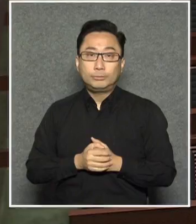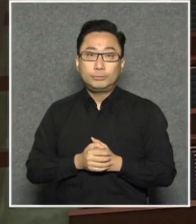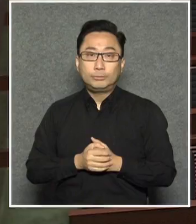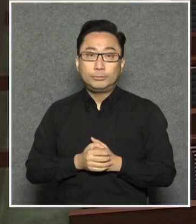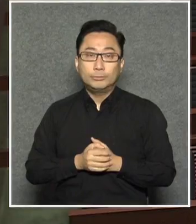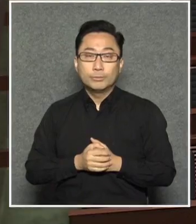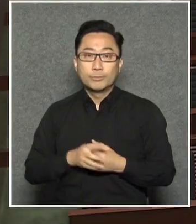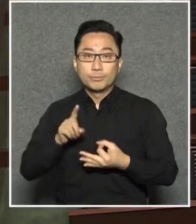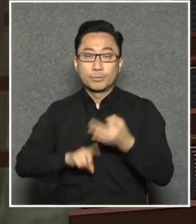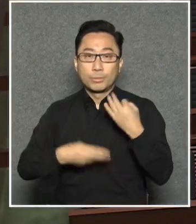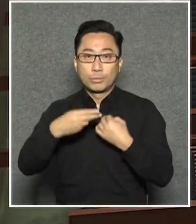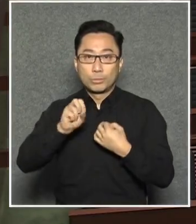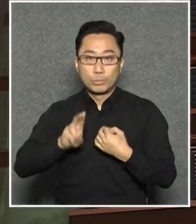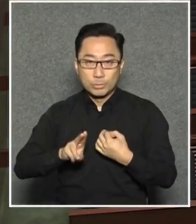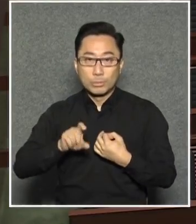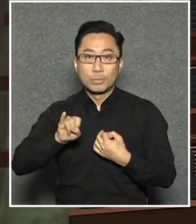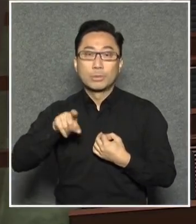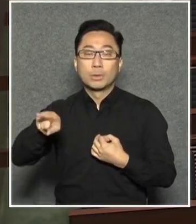許智峯議員。